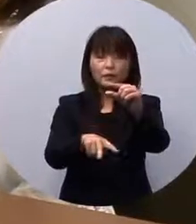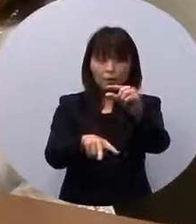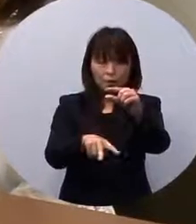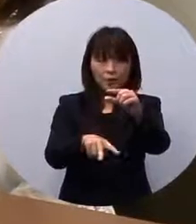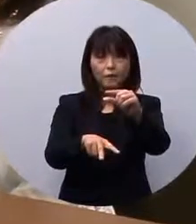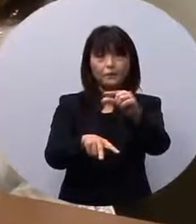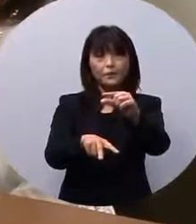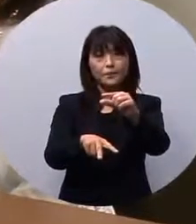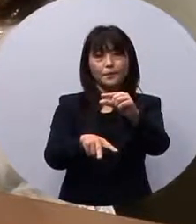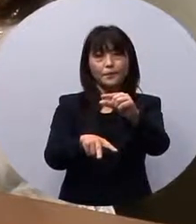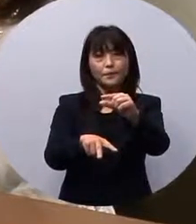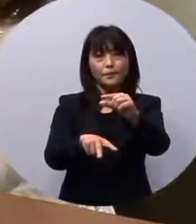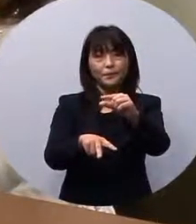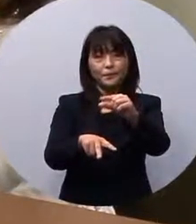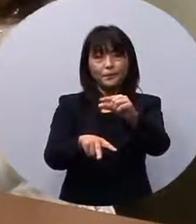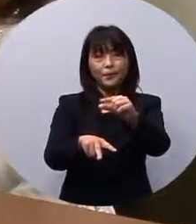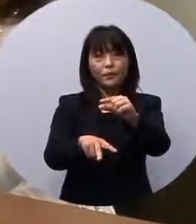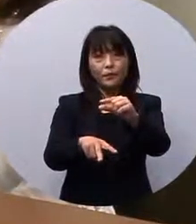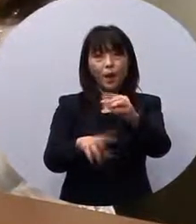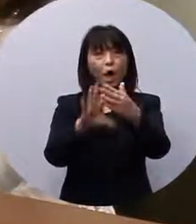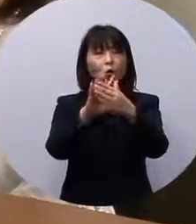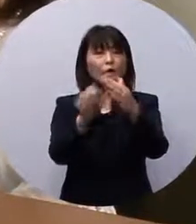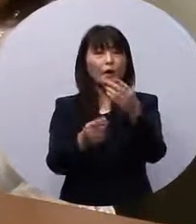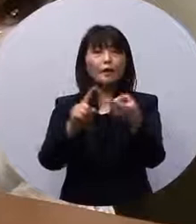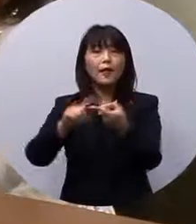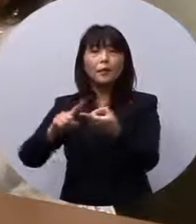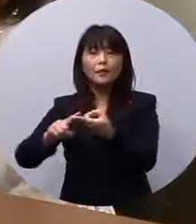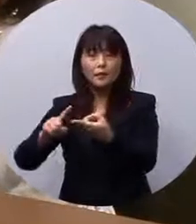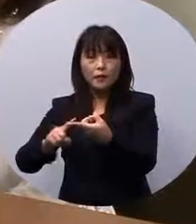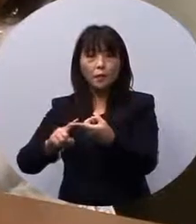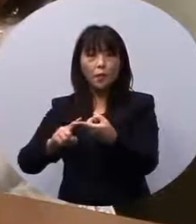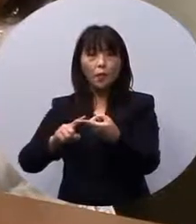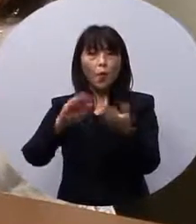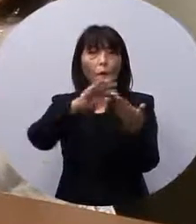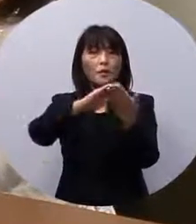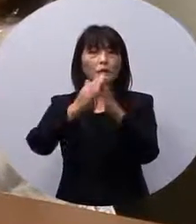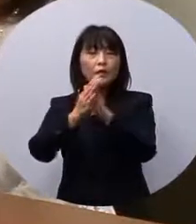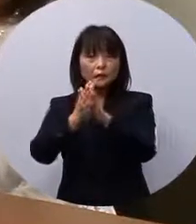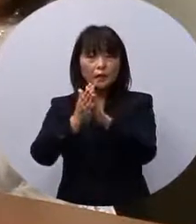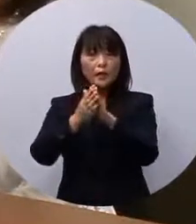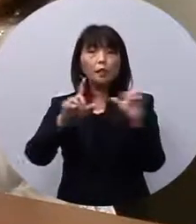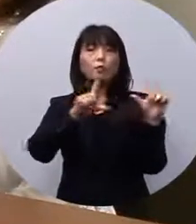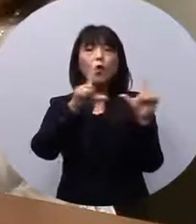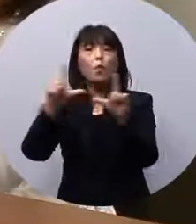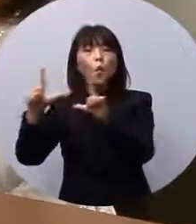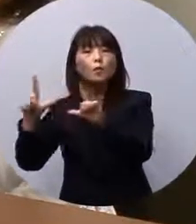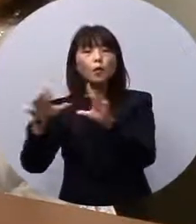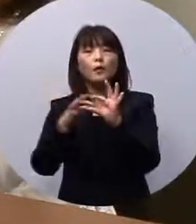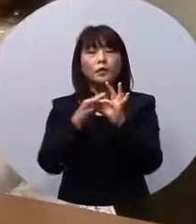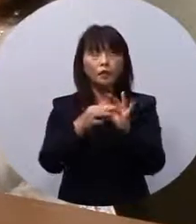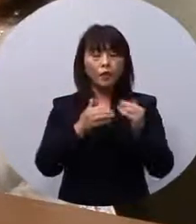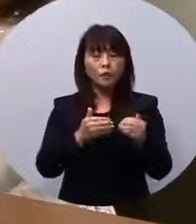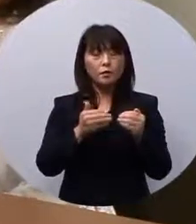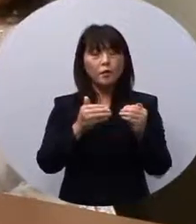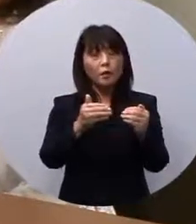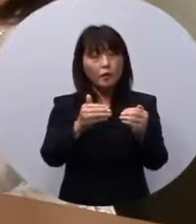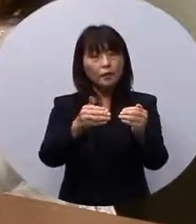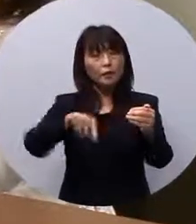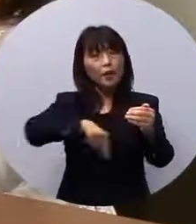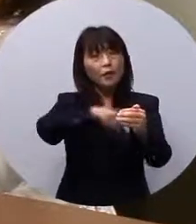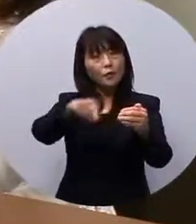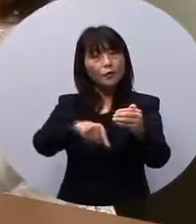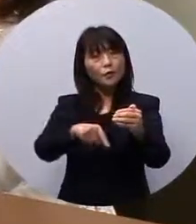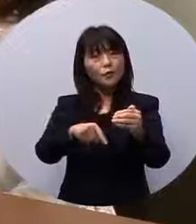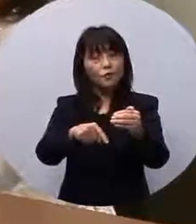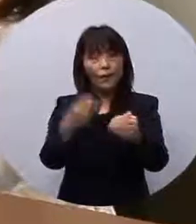して、藤沢ならではの、シティプロモーションについて、これから進めていくことについてですね、検